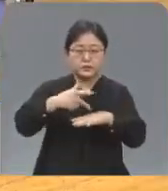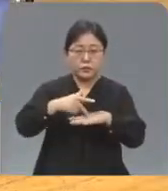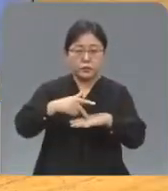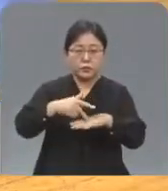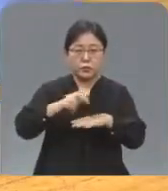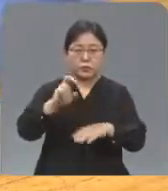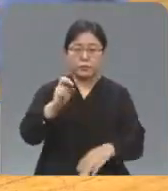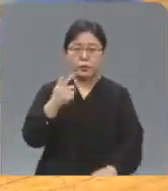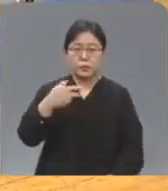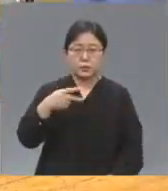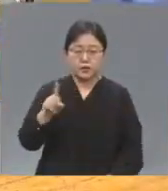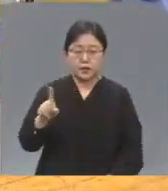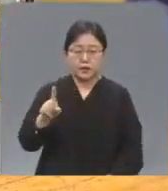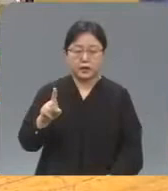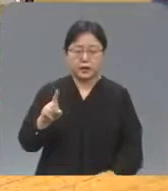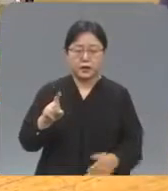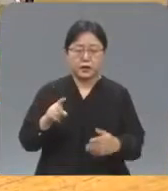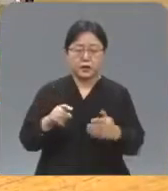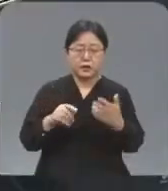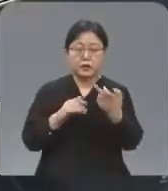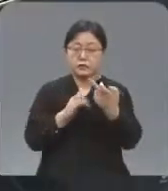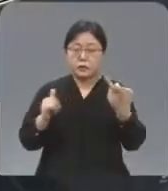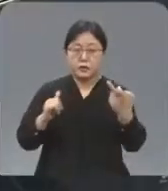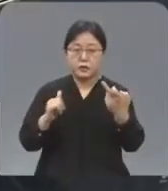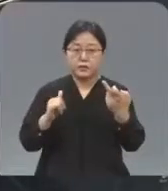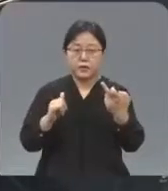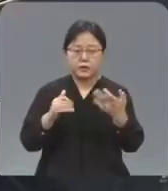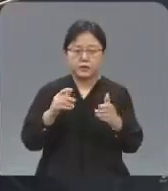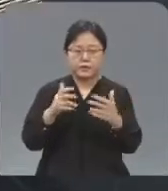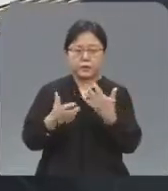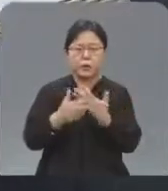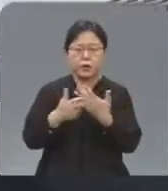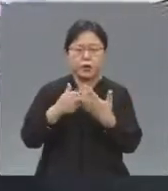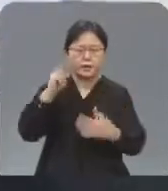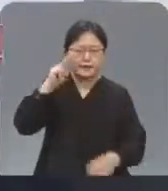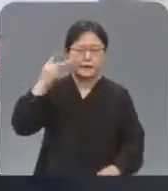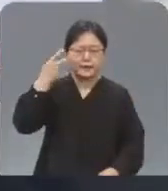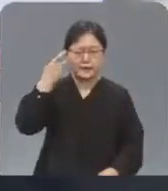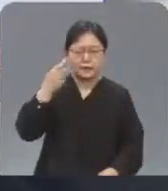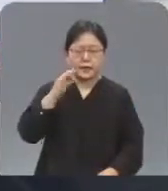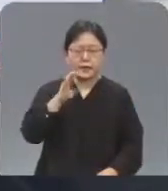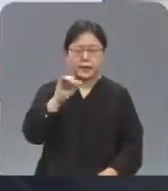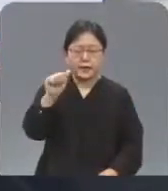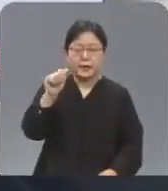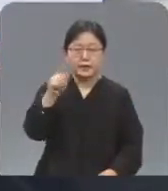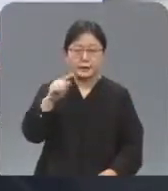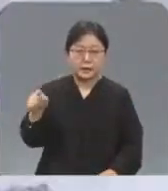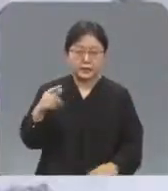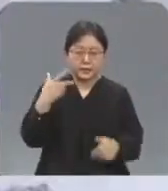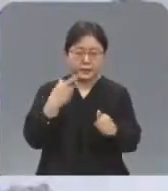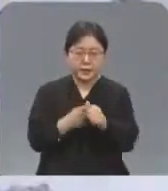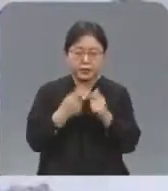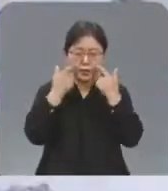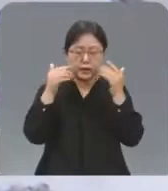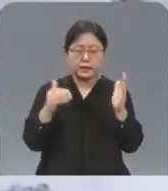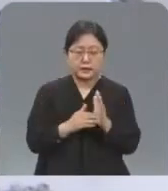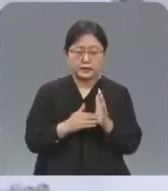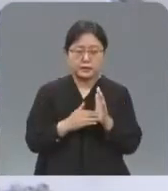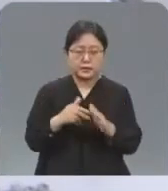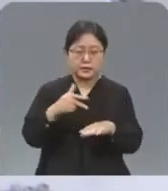못 오나 접종 대상 인 중 12명이 병원측의 착오로 아스트라제네카 백신을 맞은 것으로 확인돼